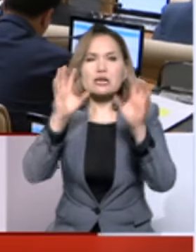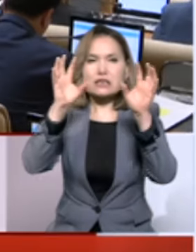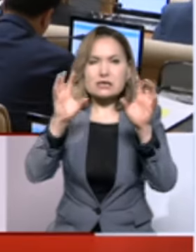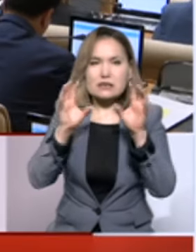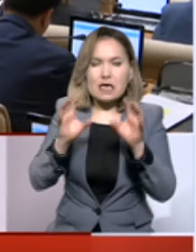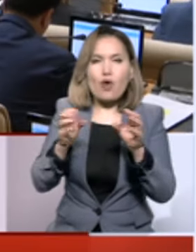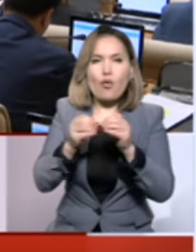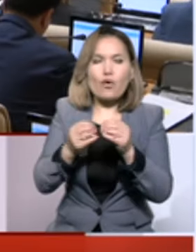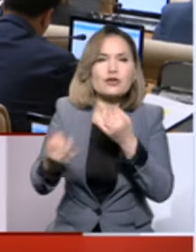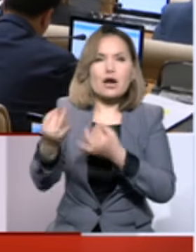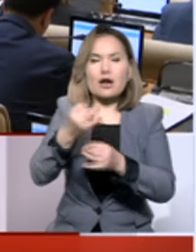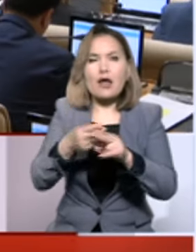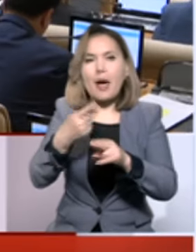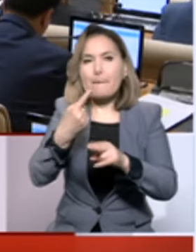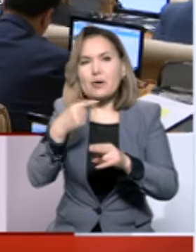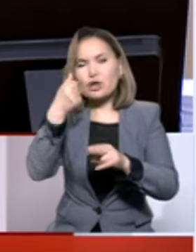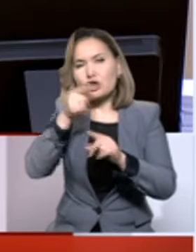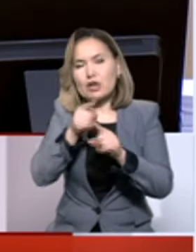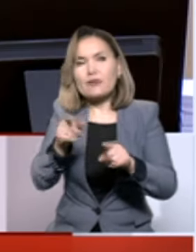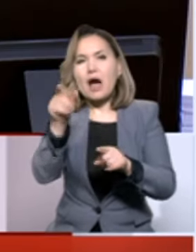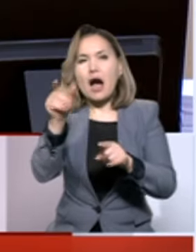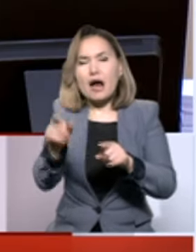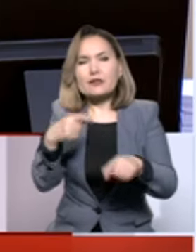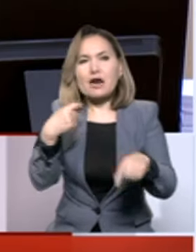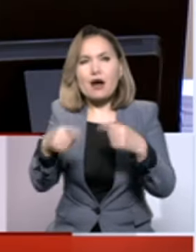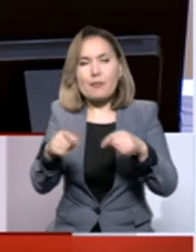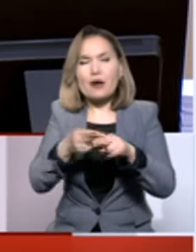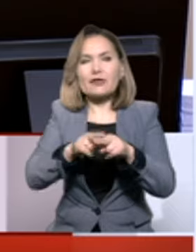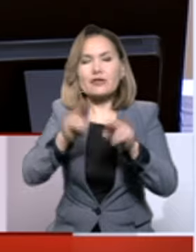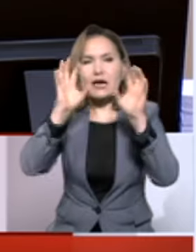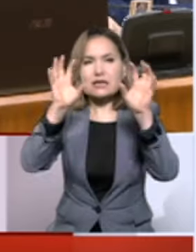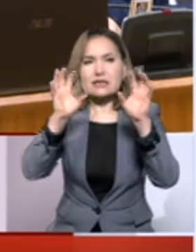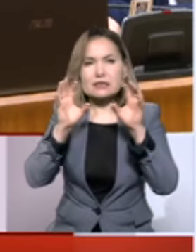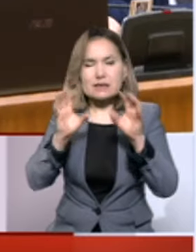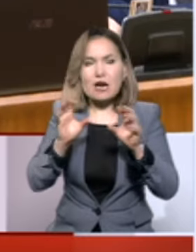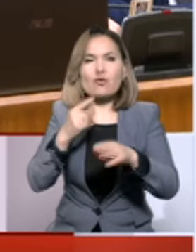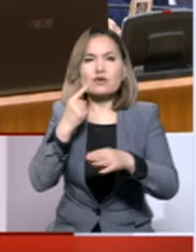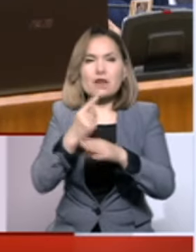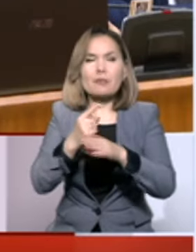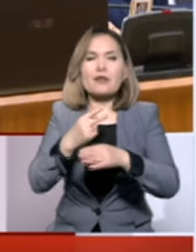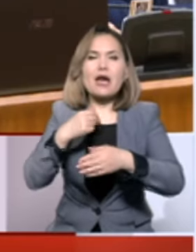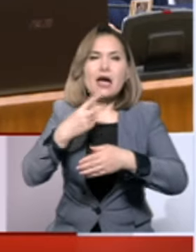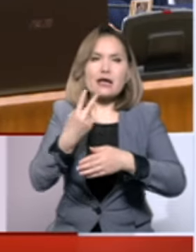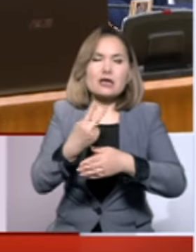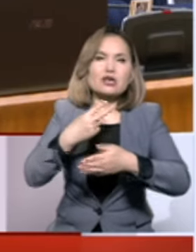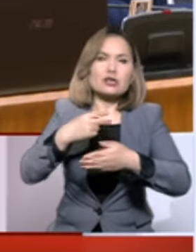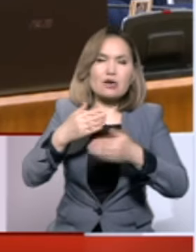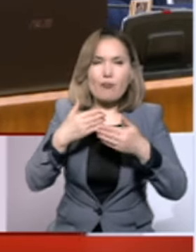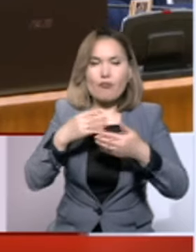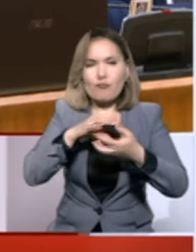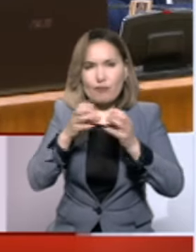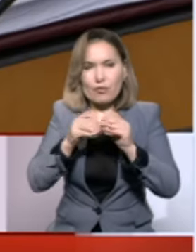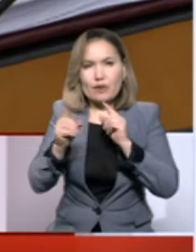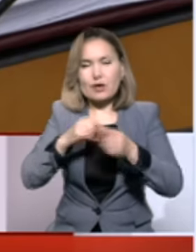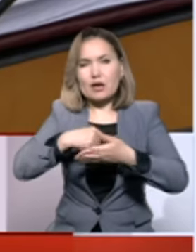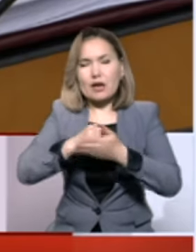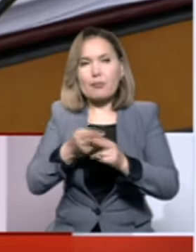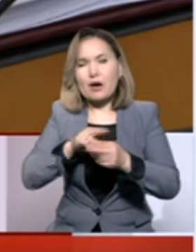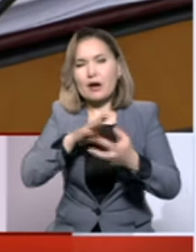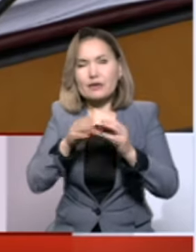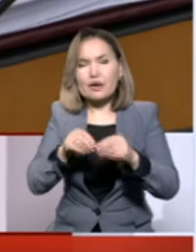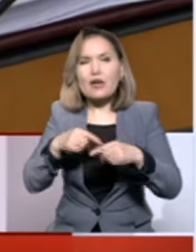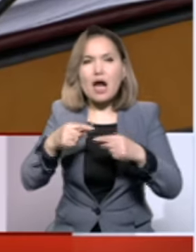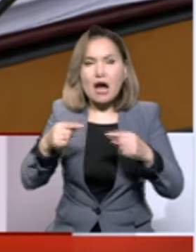Соның ішінде бір жыл бойы талқыға түскен адам саудасы туралы заң бүгін екінші оқылымда қабылданды. Өзгерістер енген жаңа құжатқа сай сексуалдық